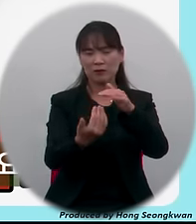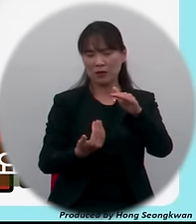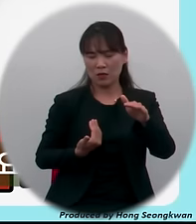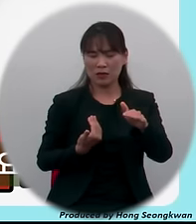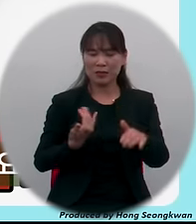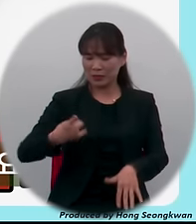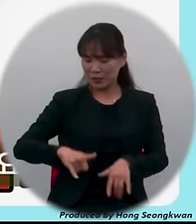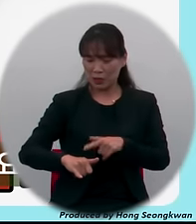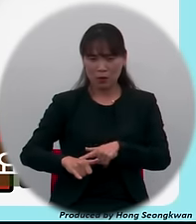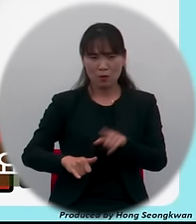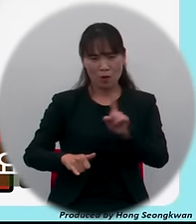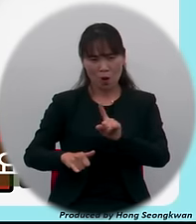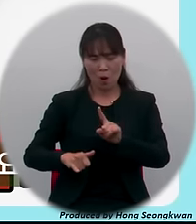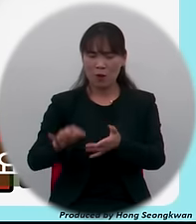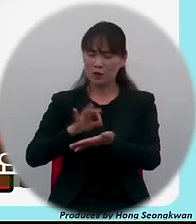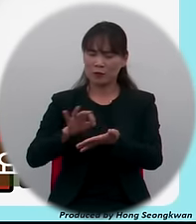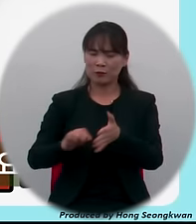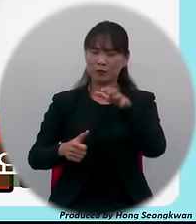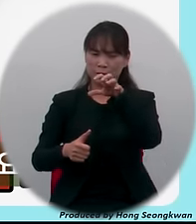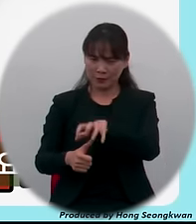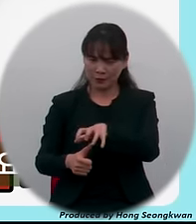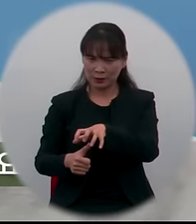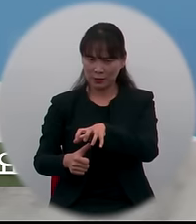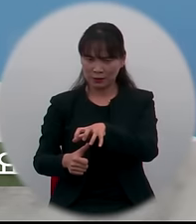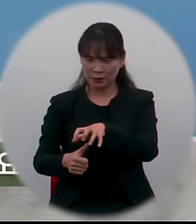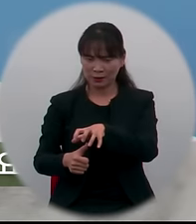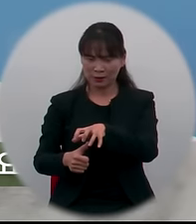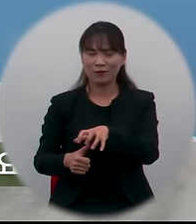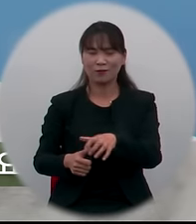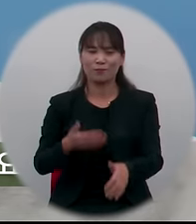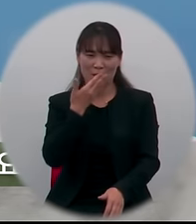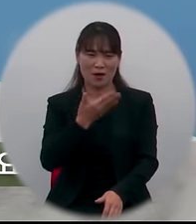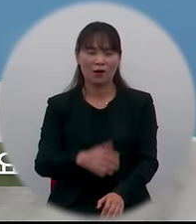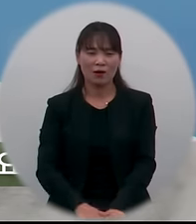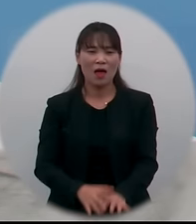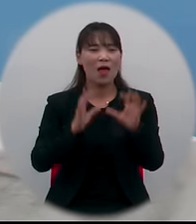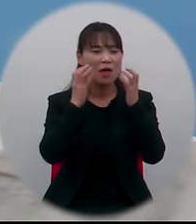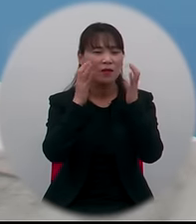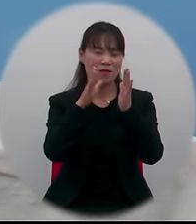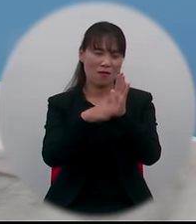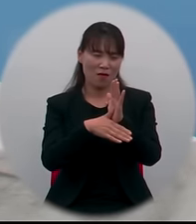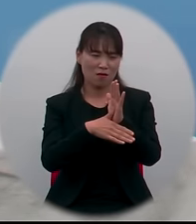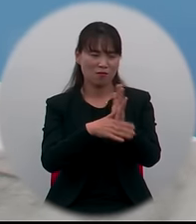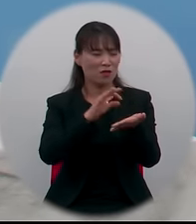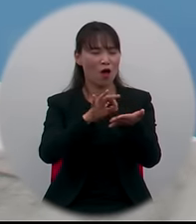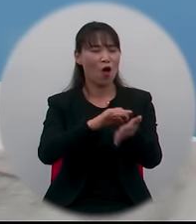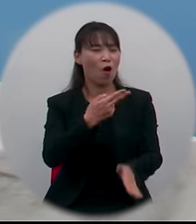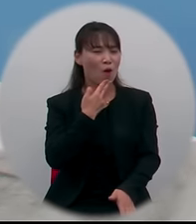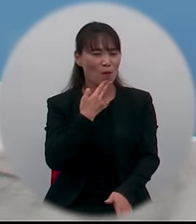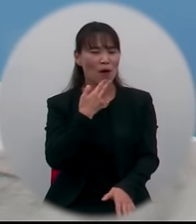초등학교 2학년 전까지의 자녀들은 사용 제한 중심의 지도를 권장을 드려요 특히 유아